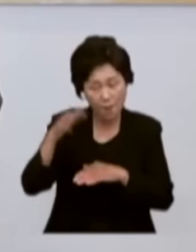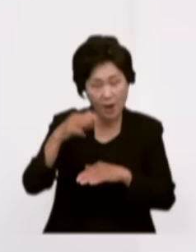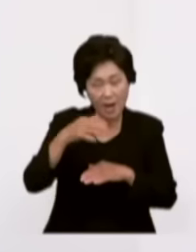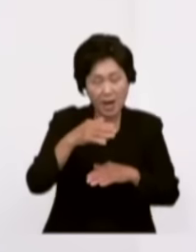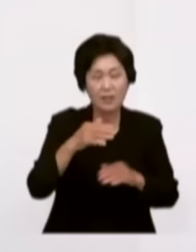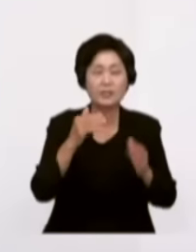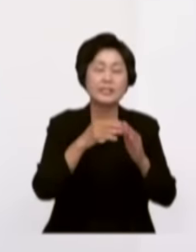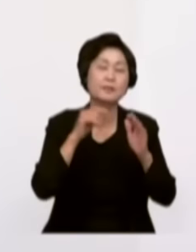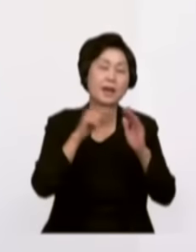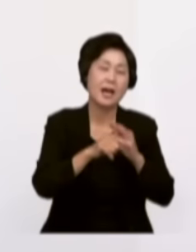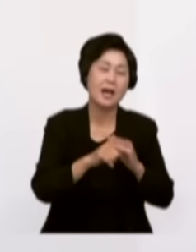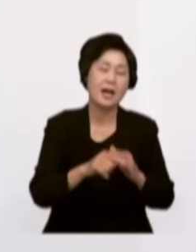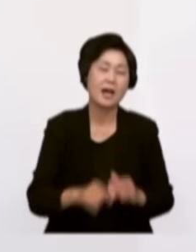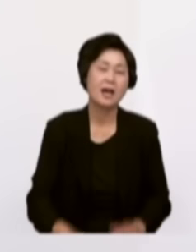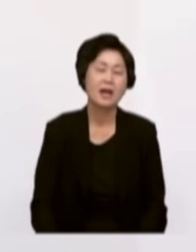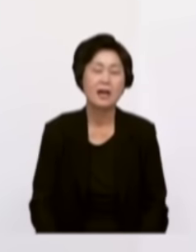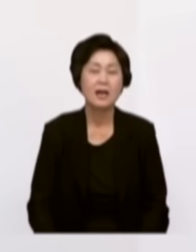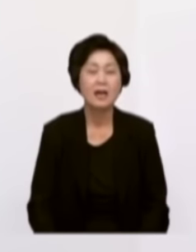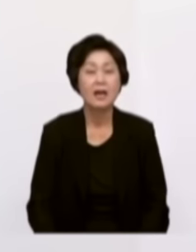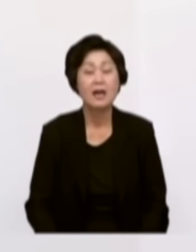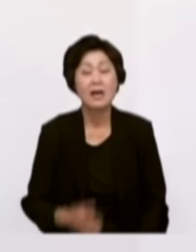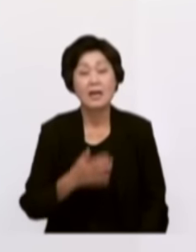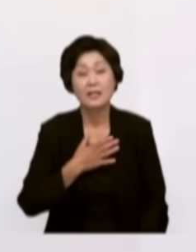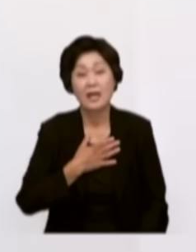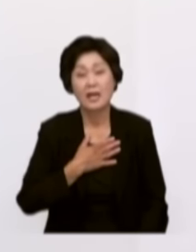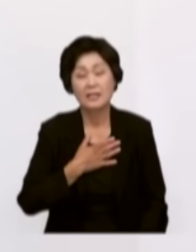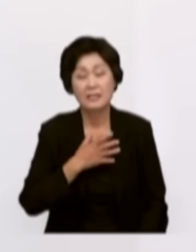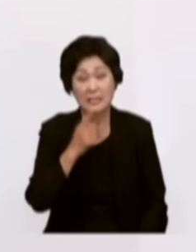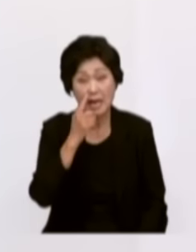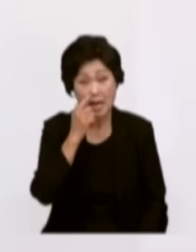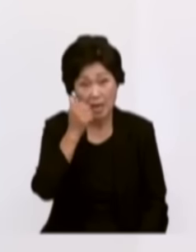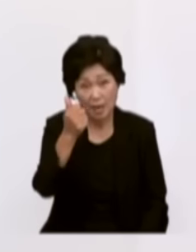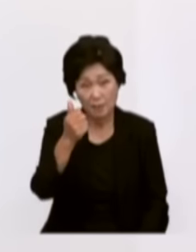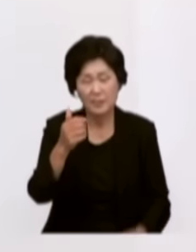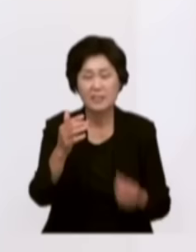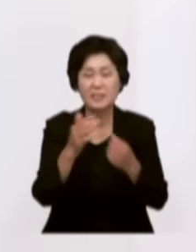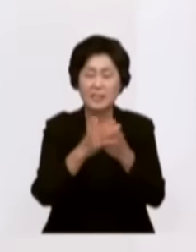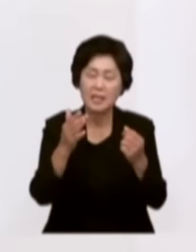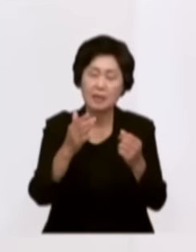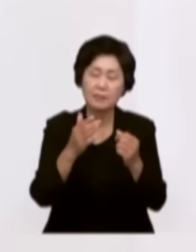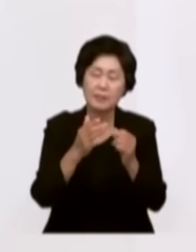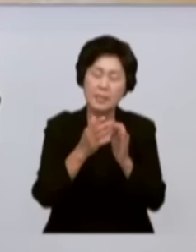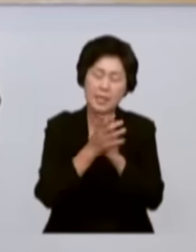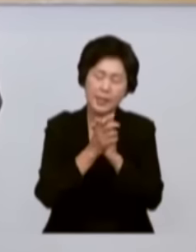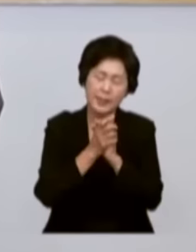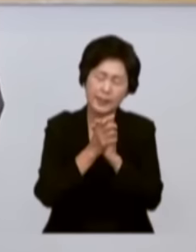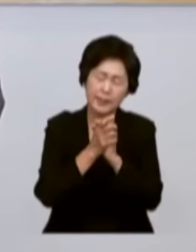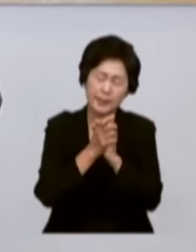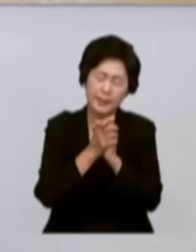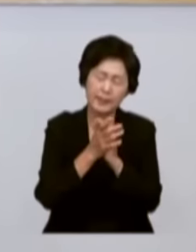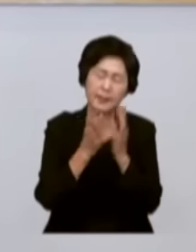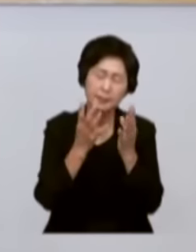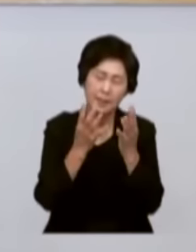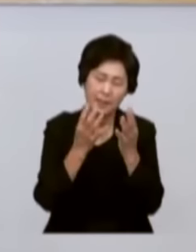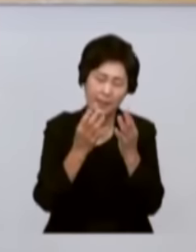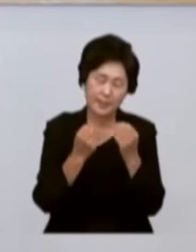잠잔 적도 많고 그래서 저는 뭔가 아버지 때문에 기도를 참 많이 했던 것 같아요. 어떻게 보면 그게 이제